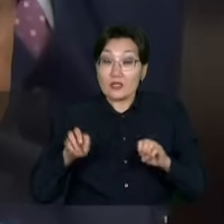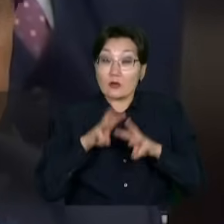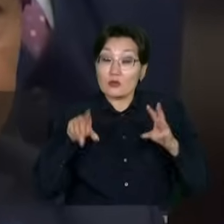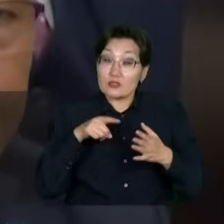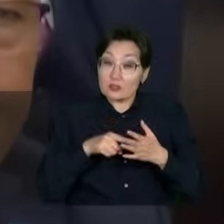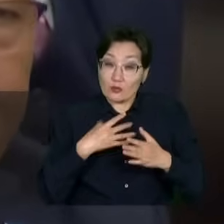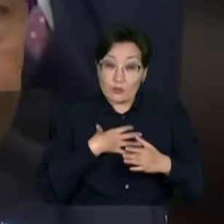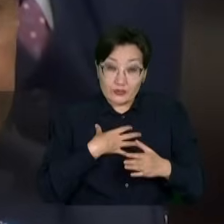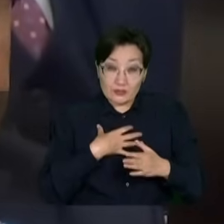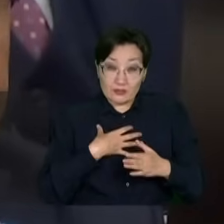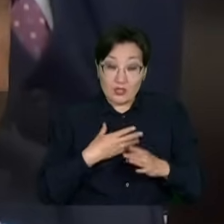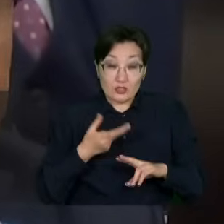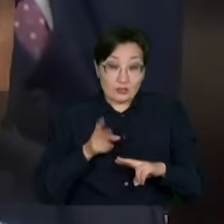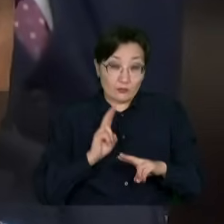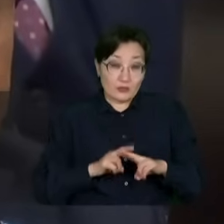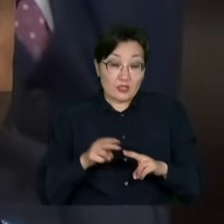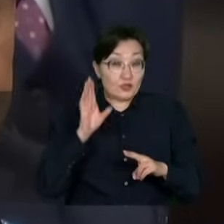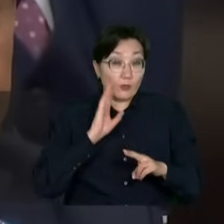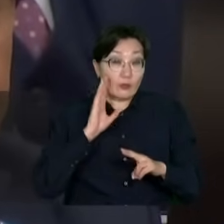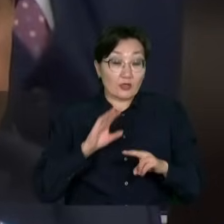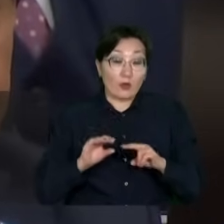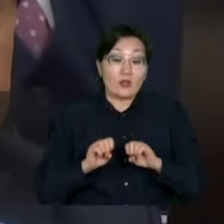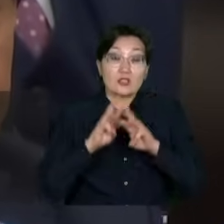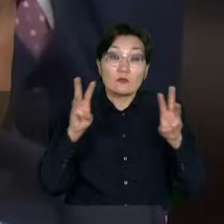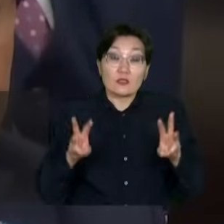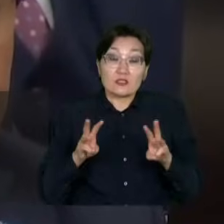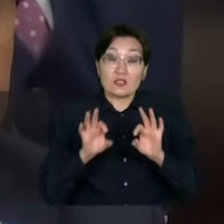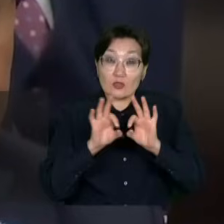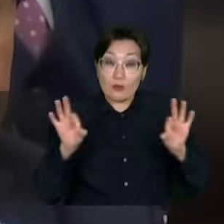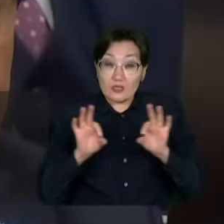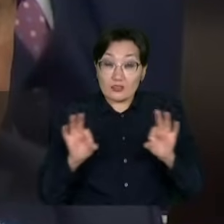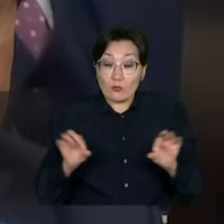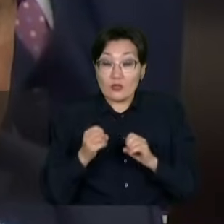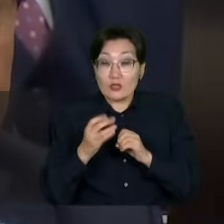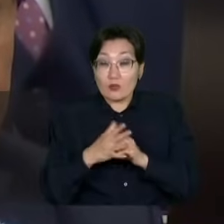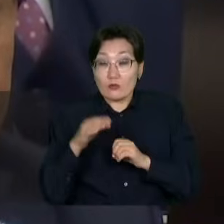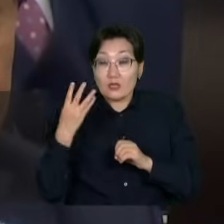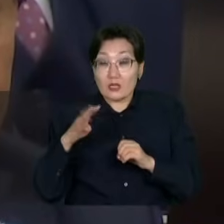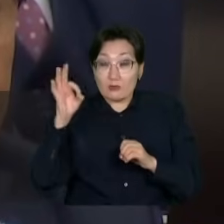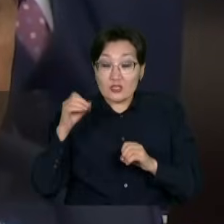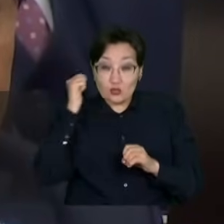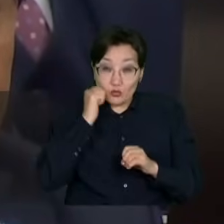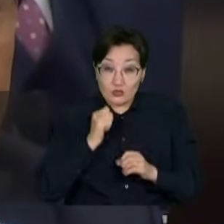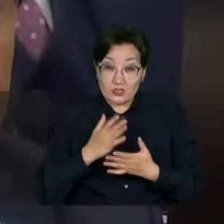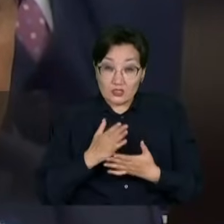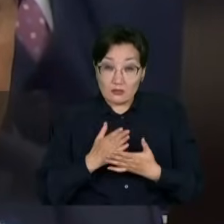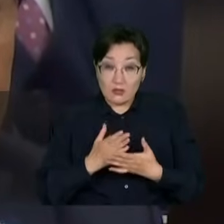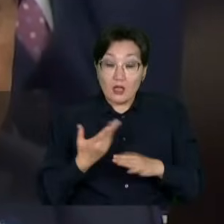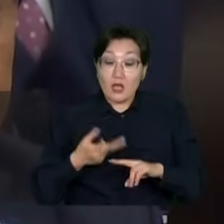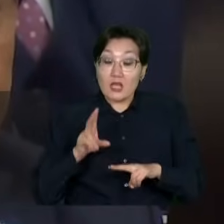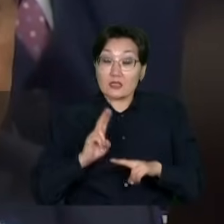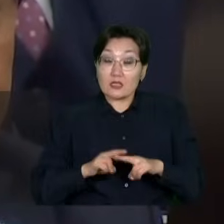мәселесі де өзекті. Себебі сумен жабдықтау желілер 15-40% дейін тозығы жеткен.